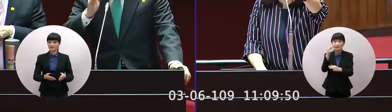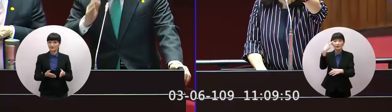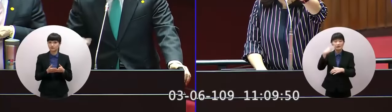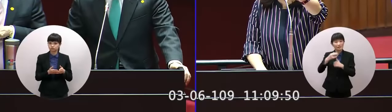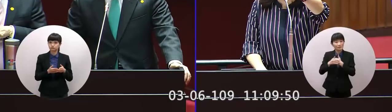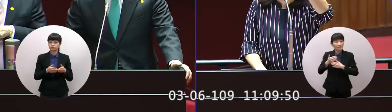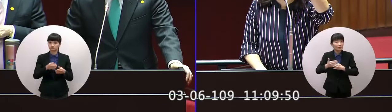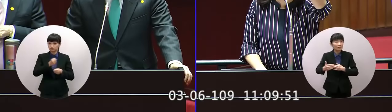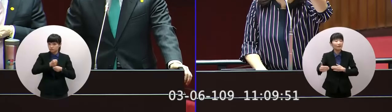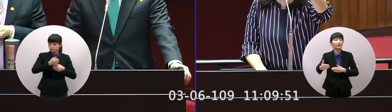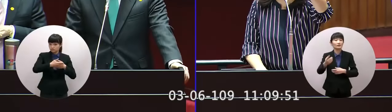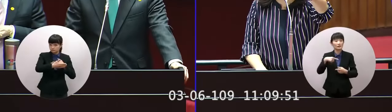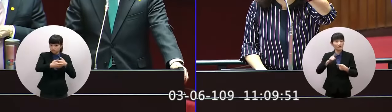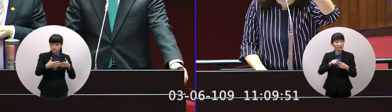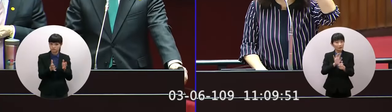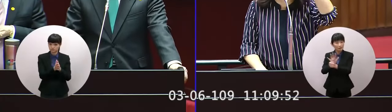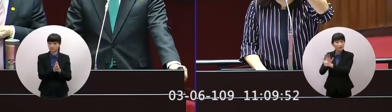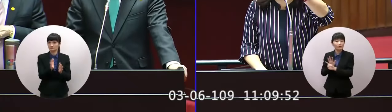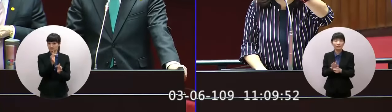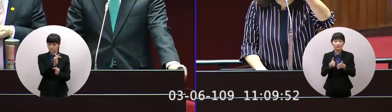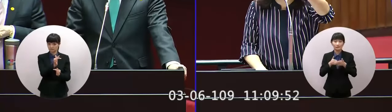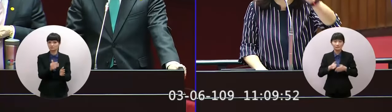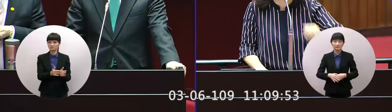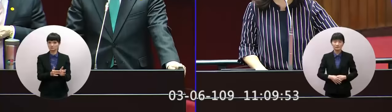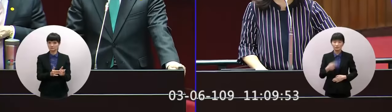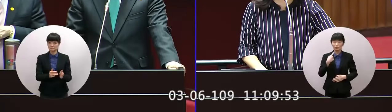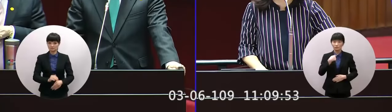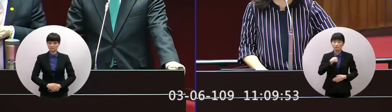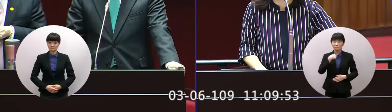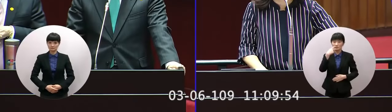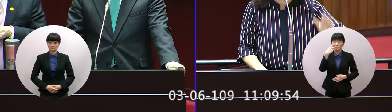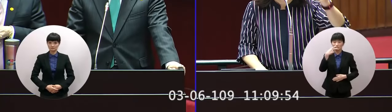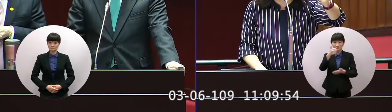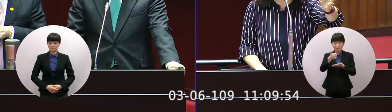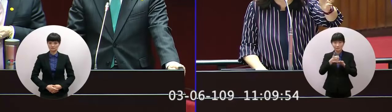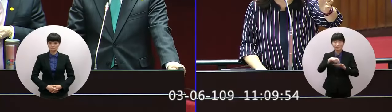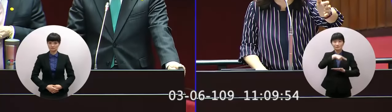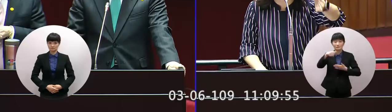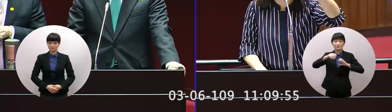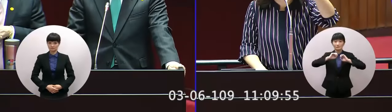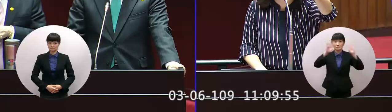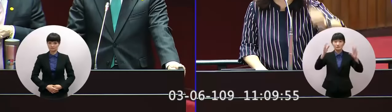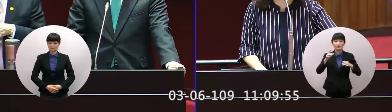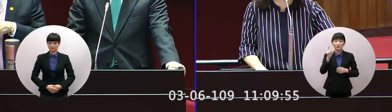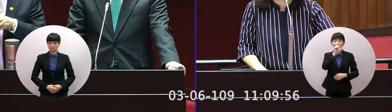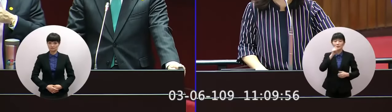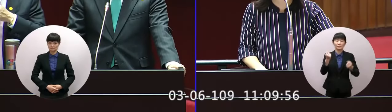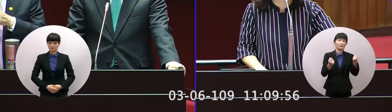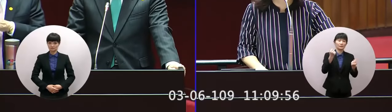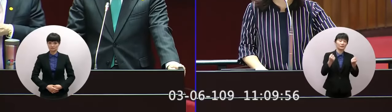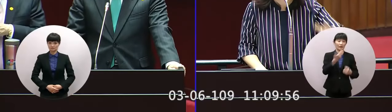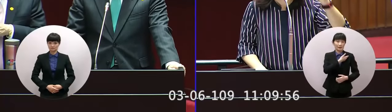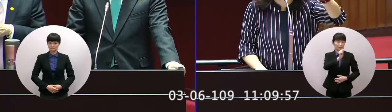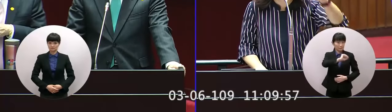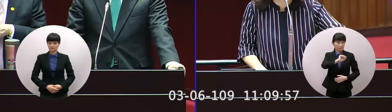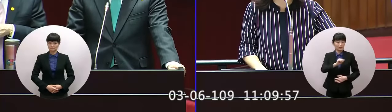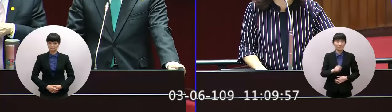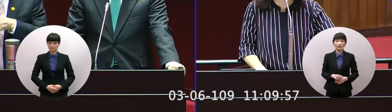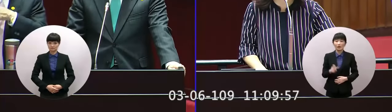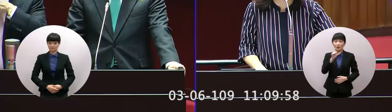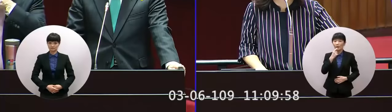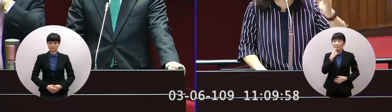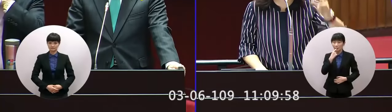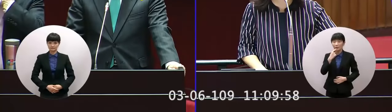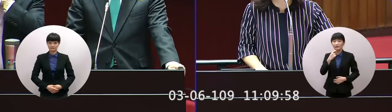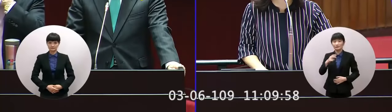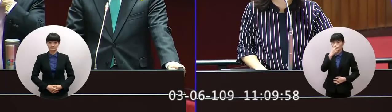SOP 就问到这边。院长已经说了，我要这边再次请你们宣誓，酒驾零容忍，酒测继续，不要让大